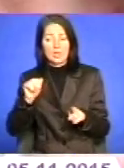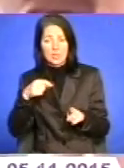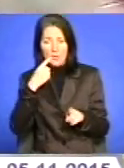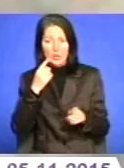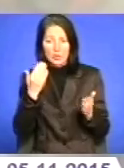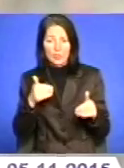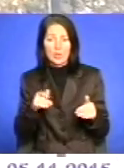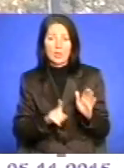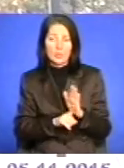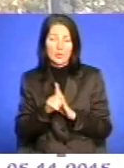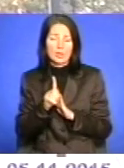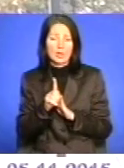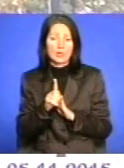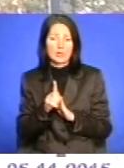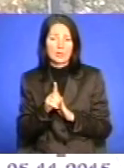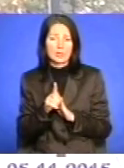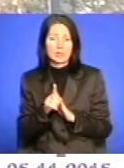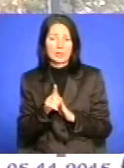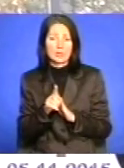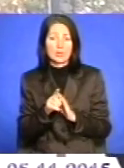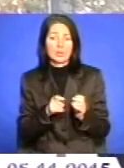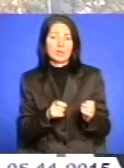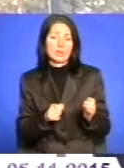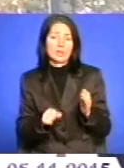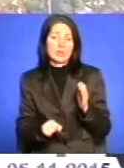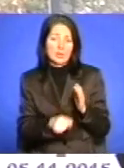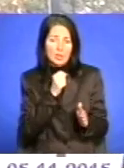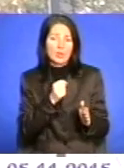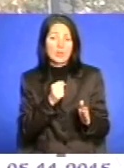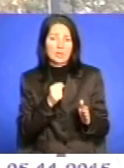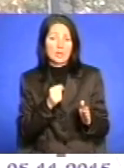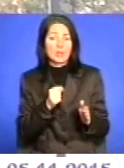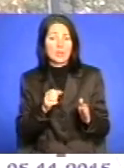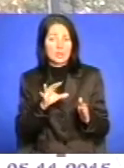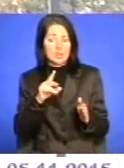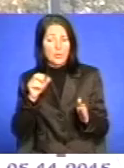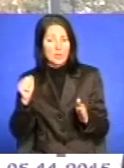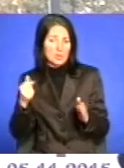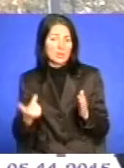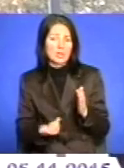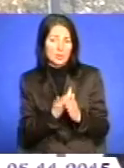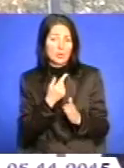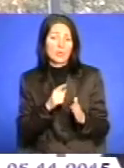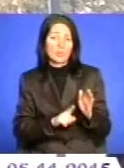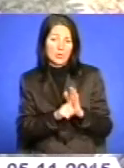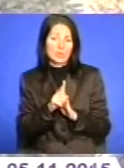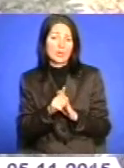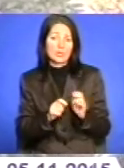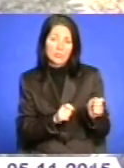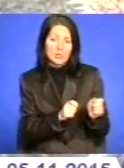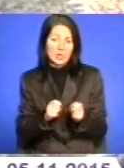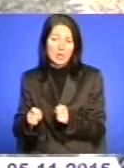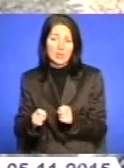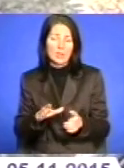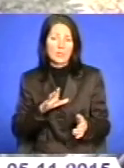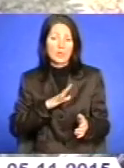починають просинатися, сказати, терористи, сепаратисти. Вже починається і на Луганщині. Були в